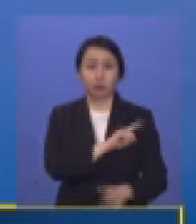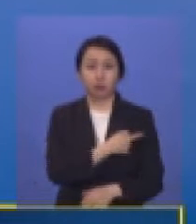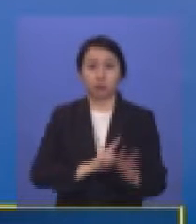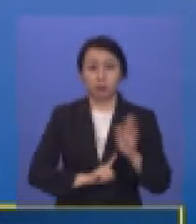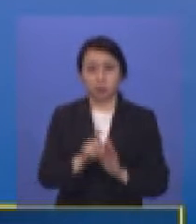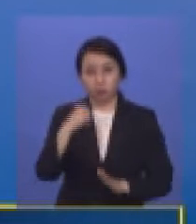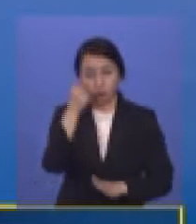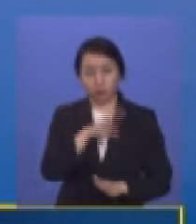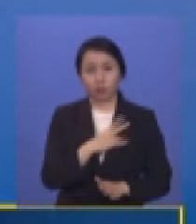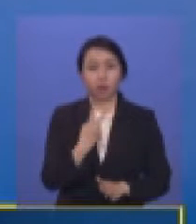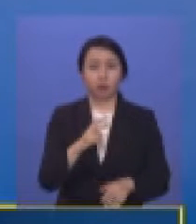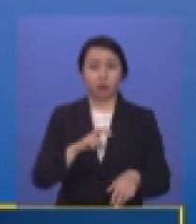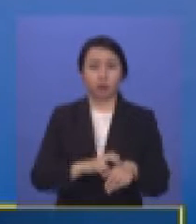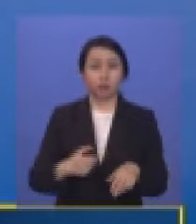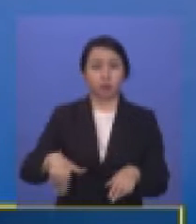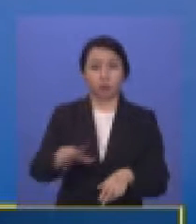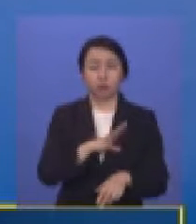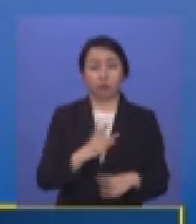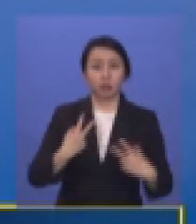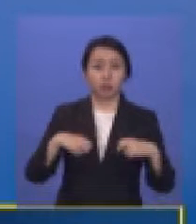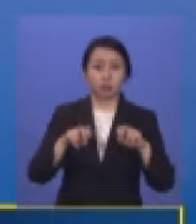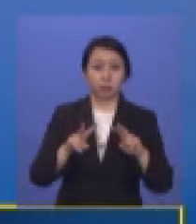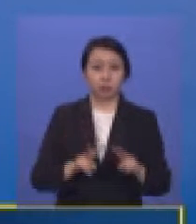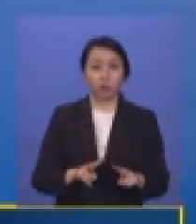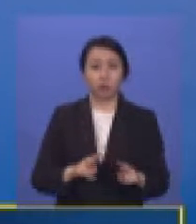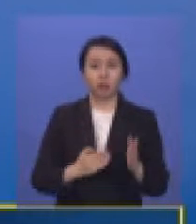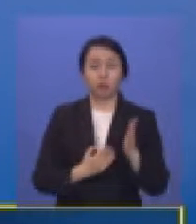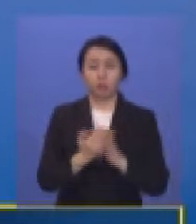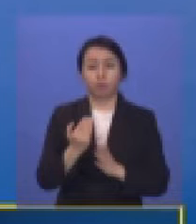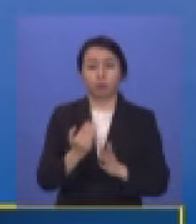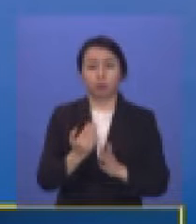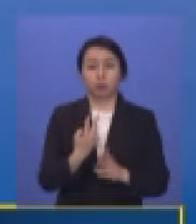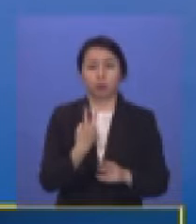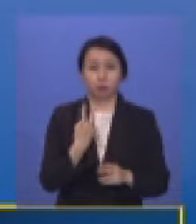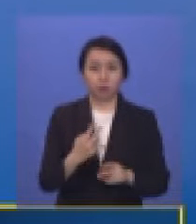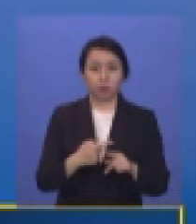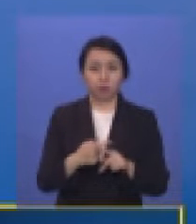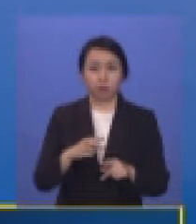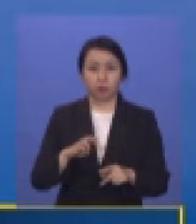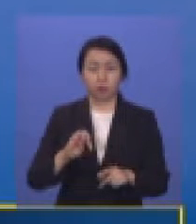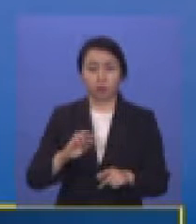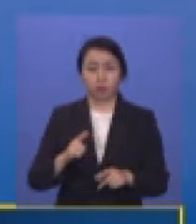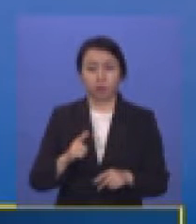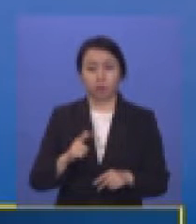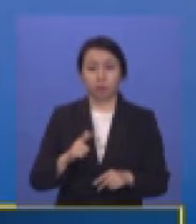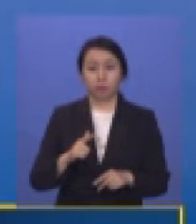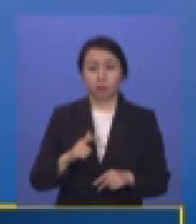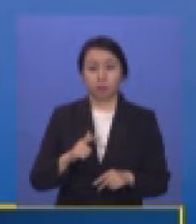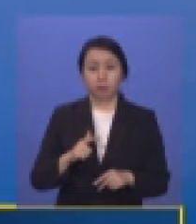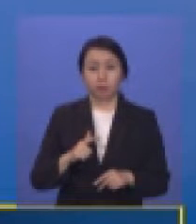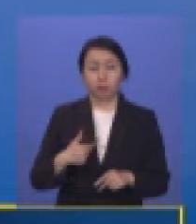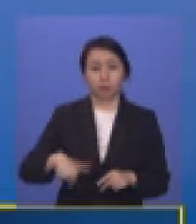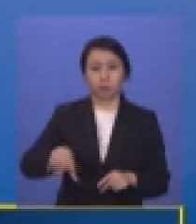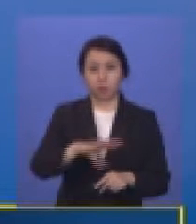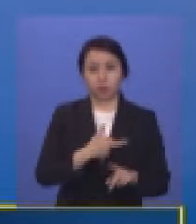начала года уже прибыло 2 врача. Все прибывшие специалисты получают подъемные в размере 2,5 миллиона тенге. Но